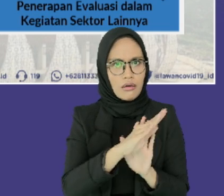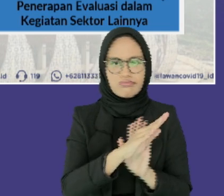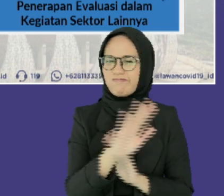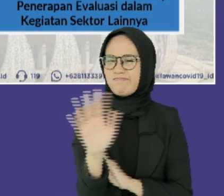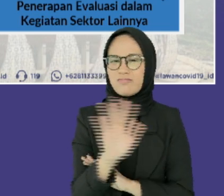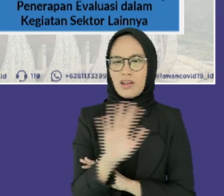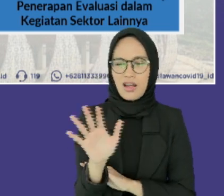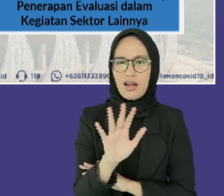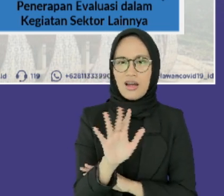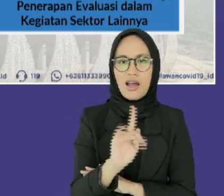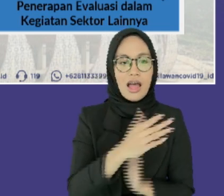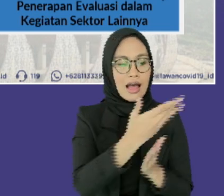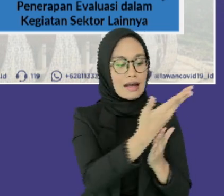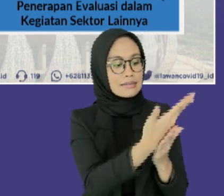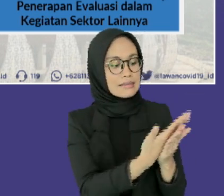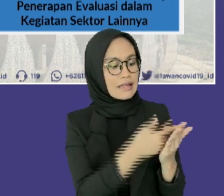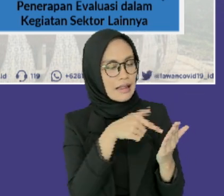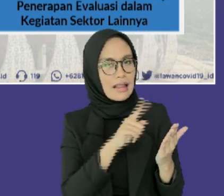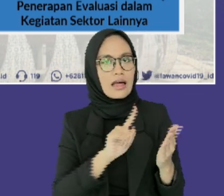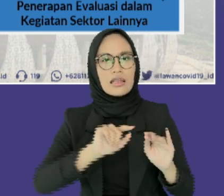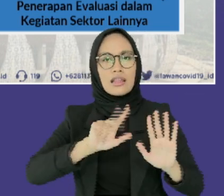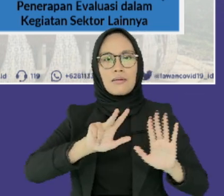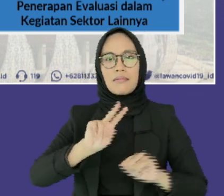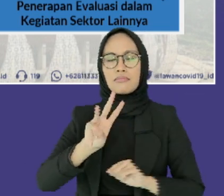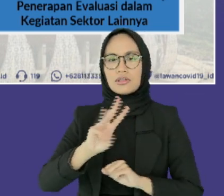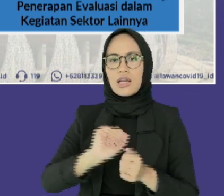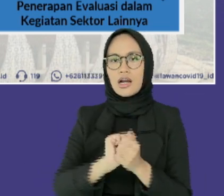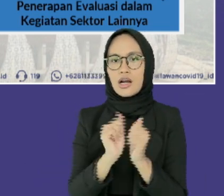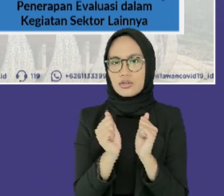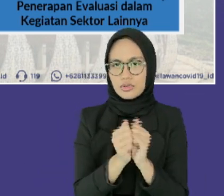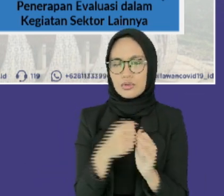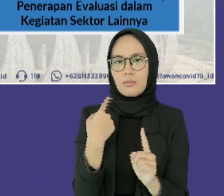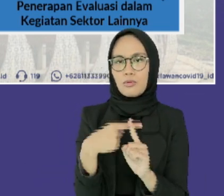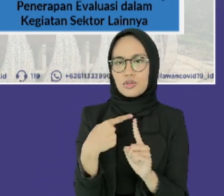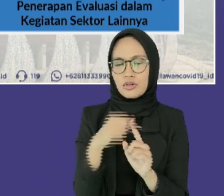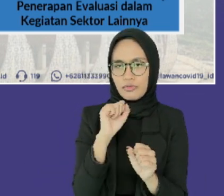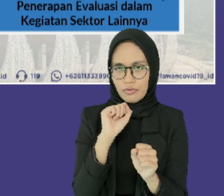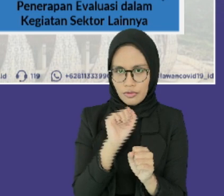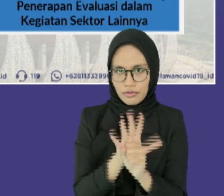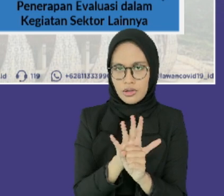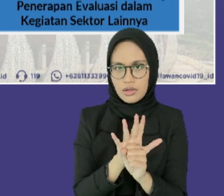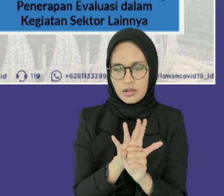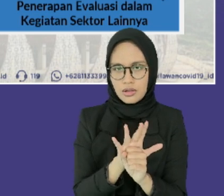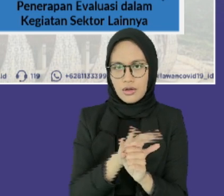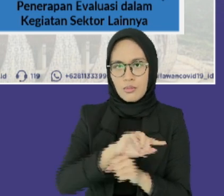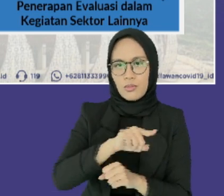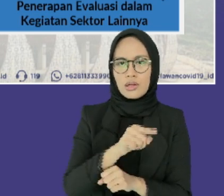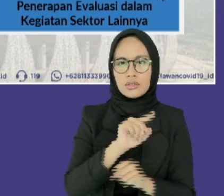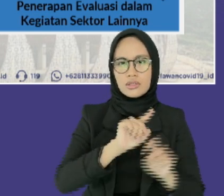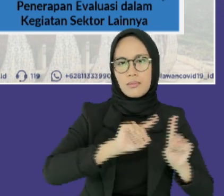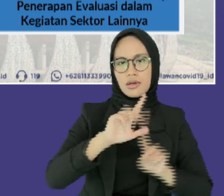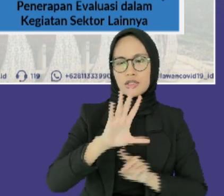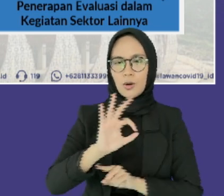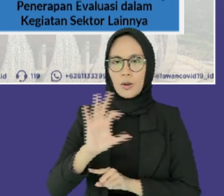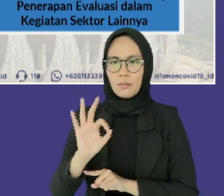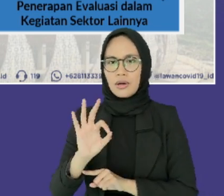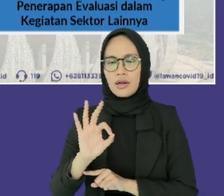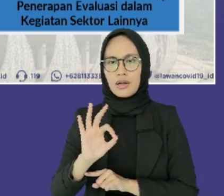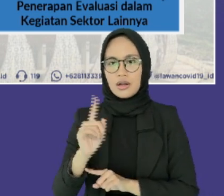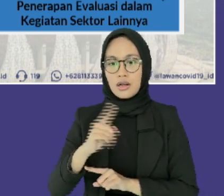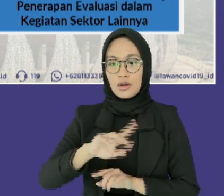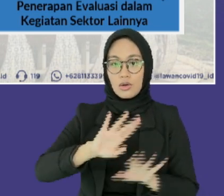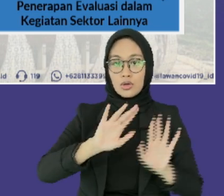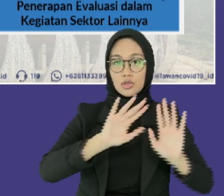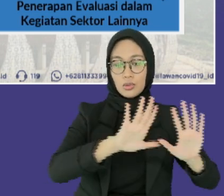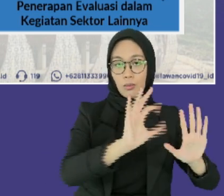83 kasus co terkonfirmasi positif kopi 19/11 Oktober dari hampir 10.000